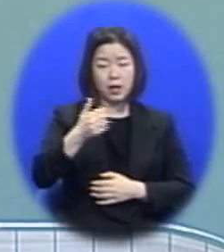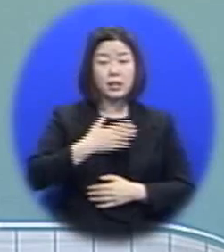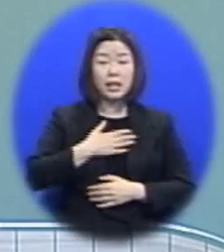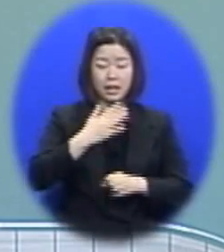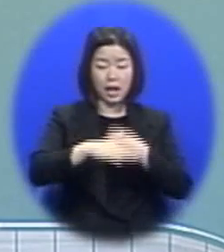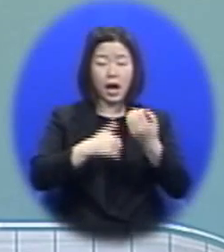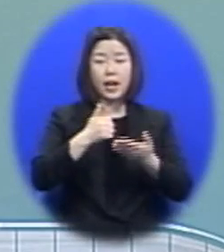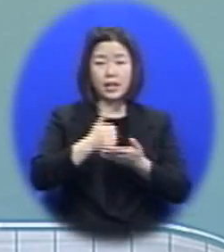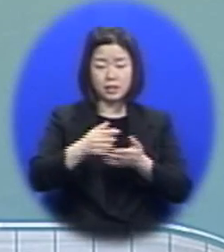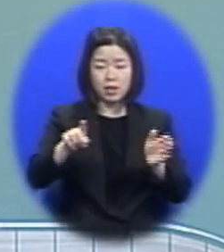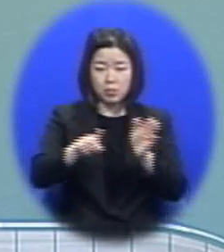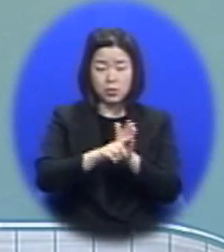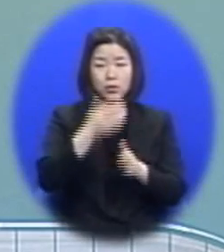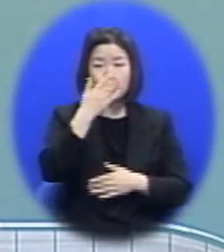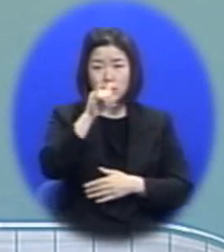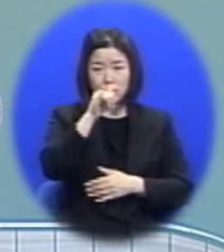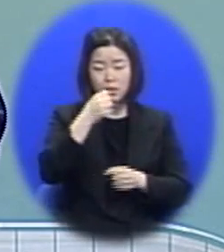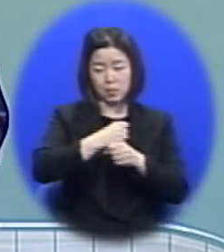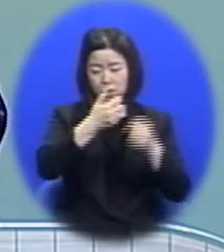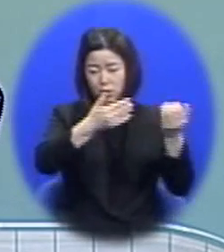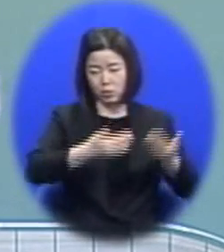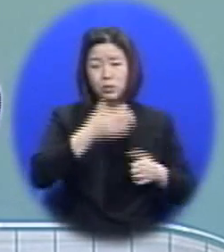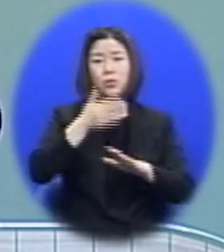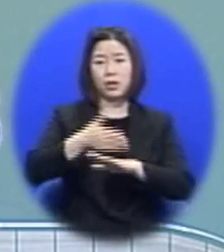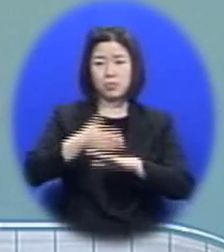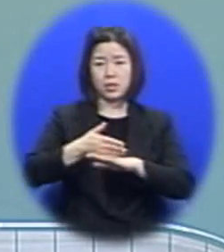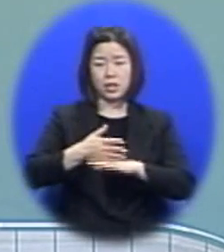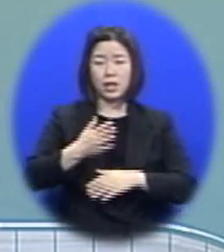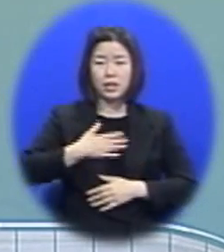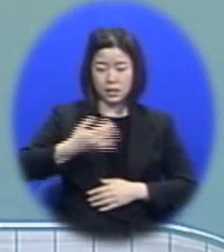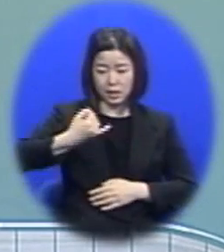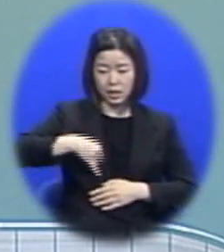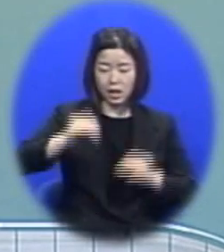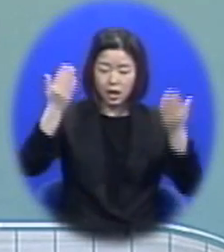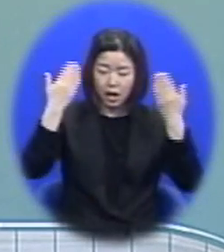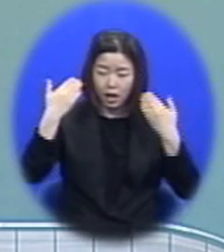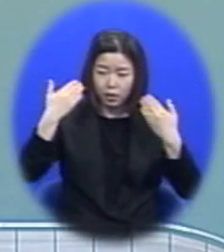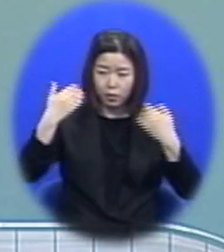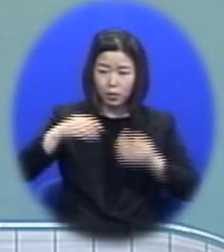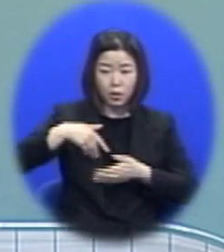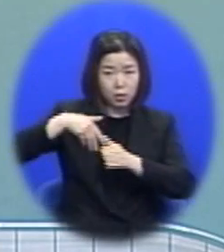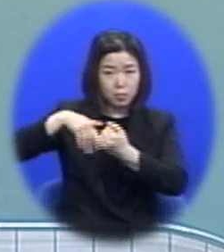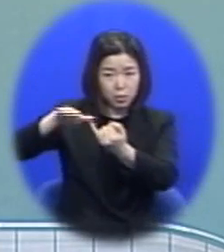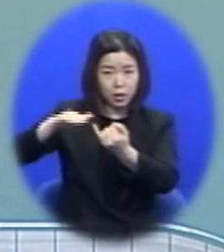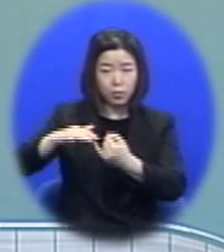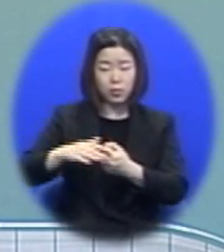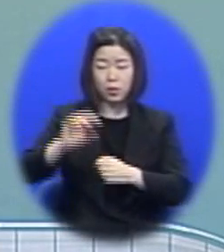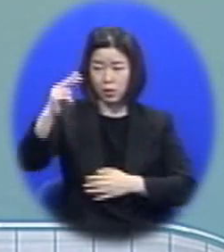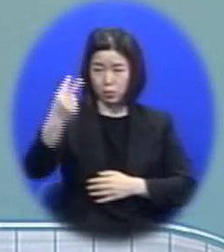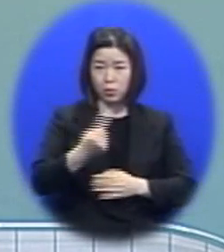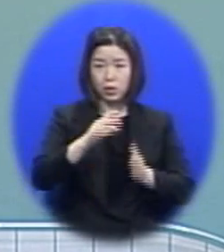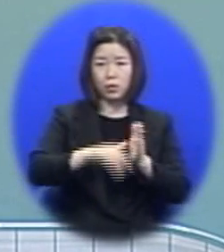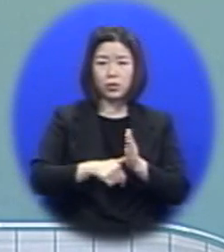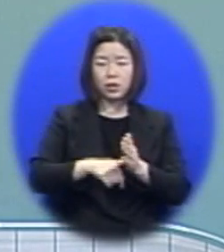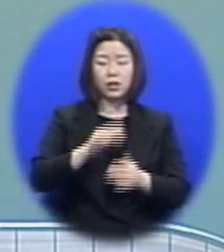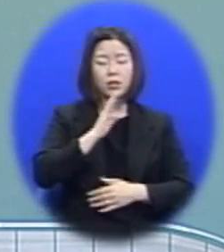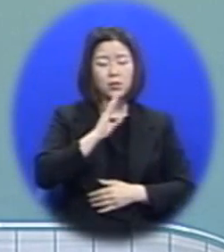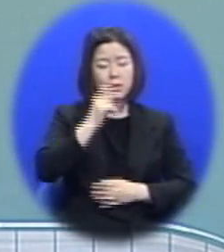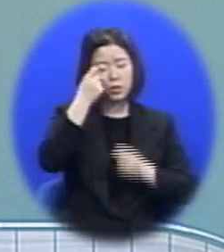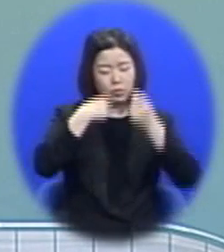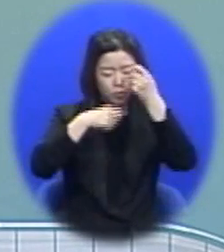너무 고마워요 제 딸아이를 학교에 내려다 주고 돌아오면서 정말 눈물이